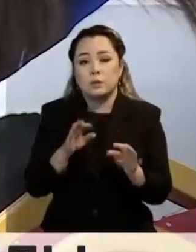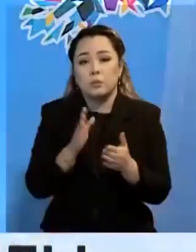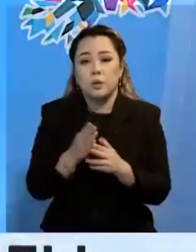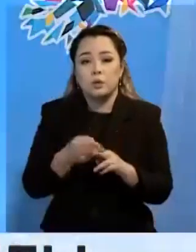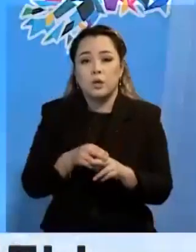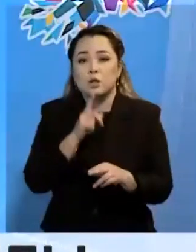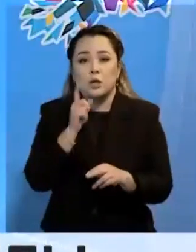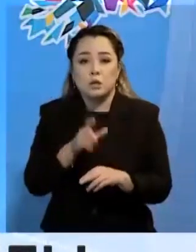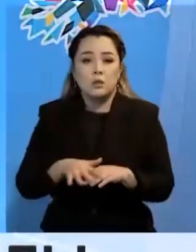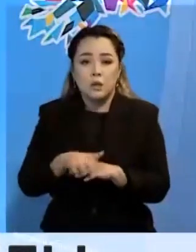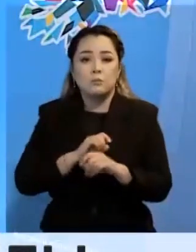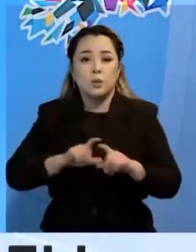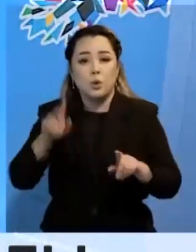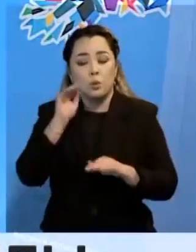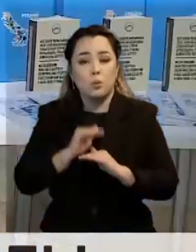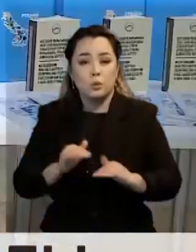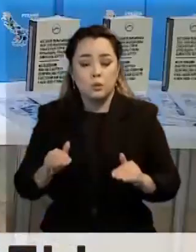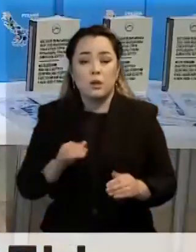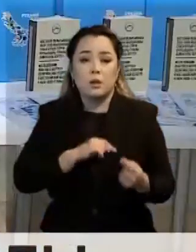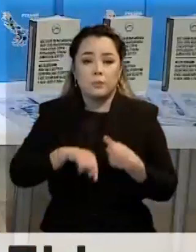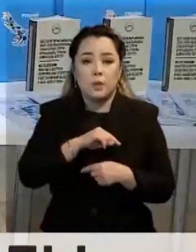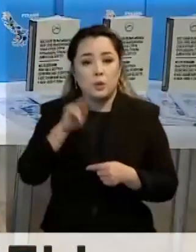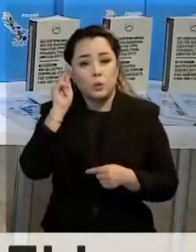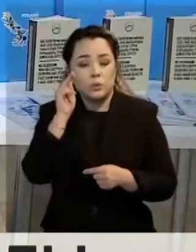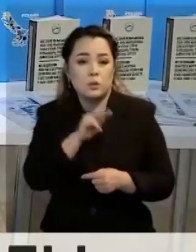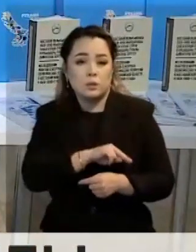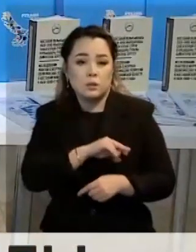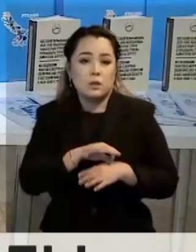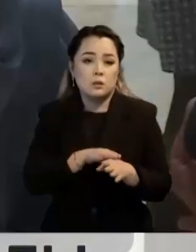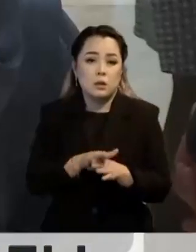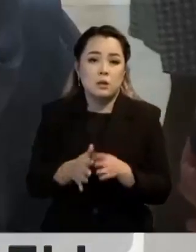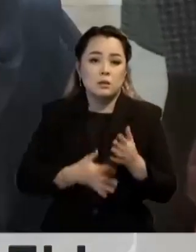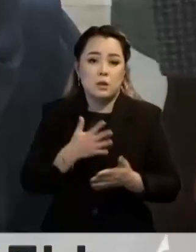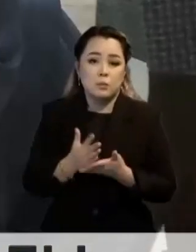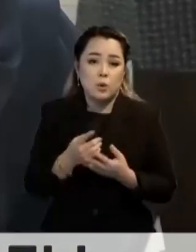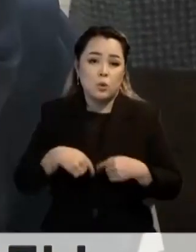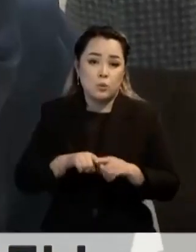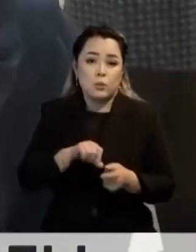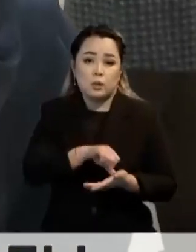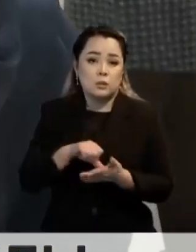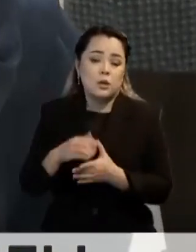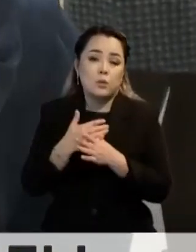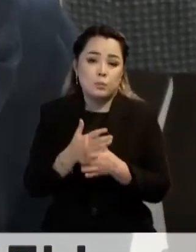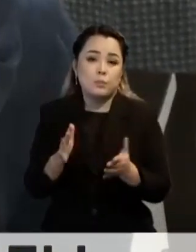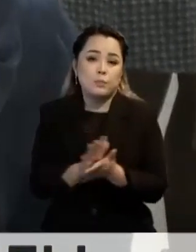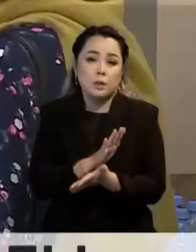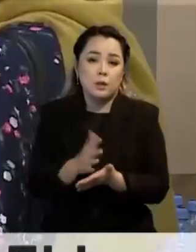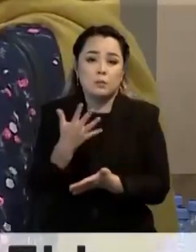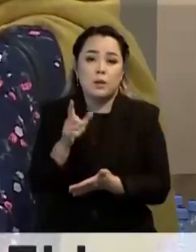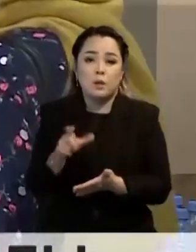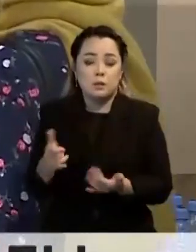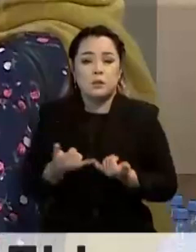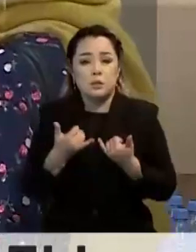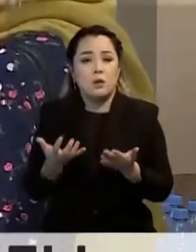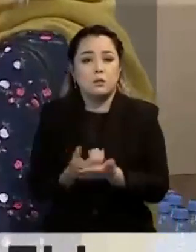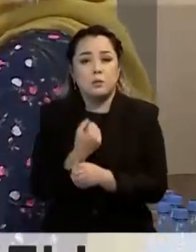Олар жастарды, тіпті мектеп оқушыларын кәсіби игеріп, өндіріспен айналысуға баулиды. Осы ұйымның көмегімен 5 адам грант жеңіп алып, жекесін